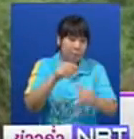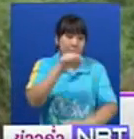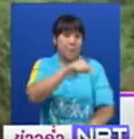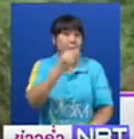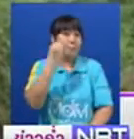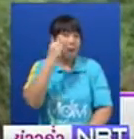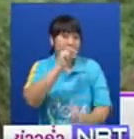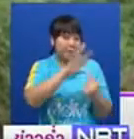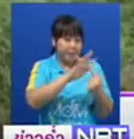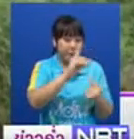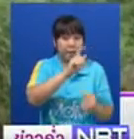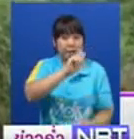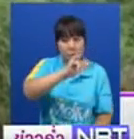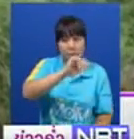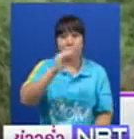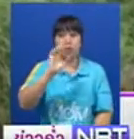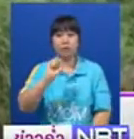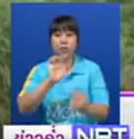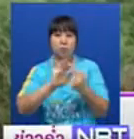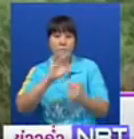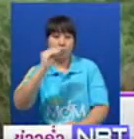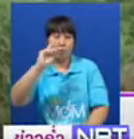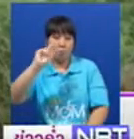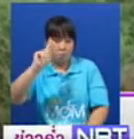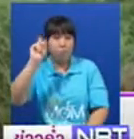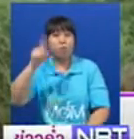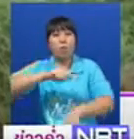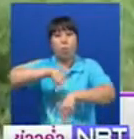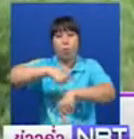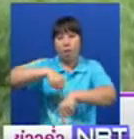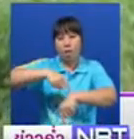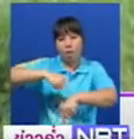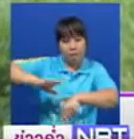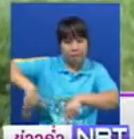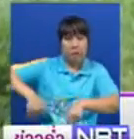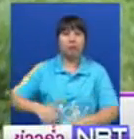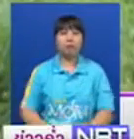อยและบ้านศพโขงจึงต้องเดินทางล่าช้ากว่าปกติครับ